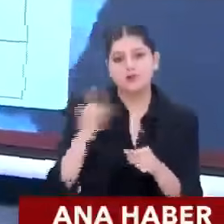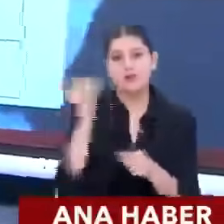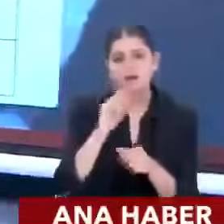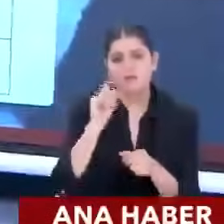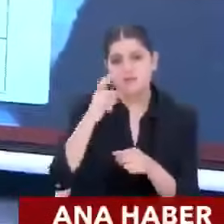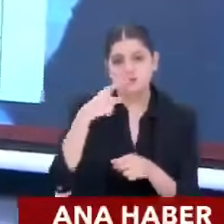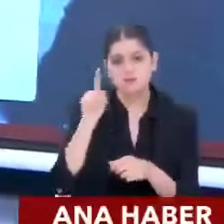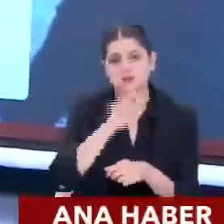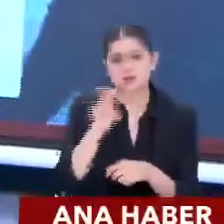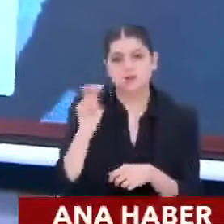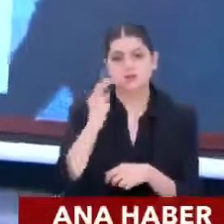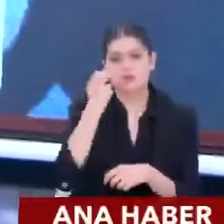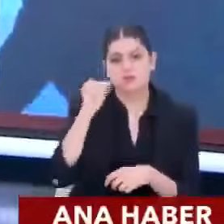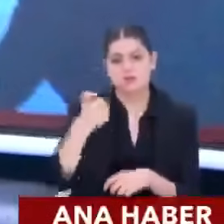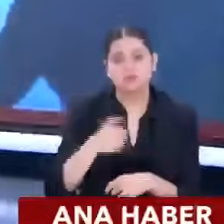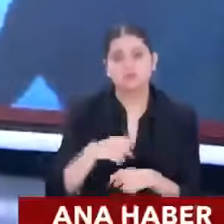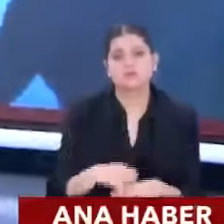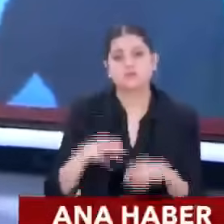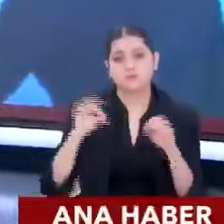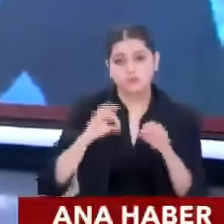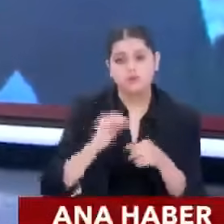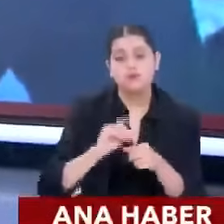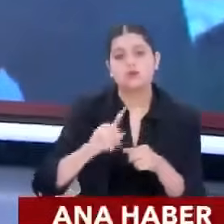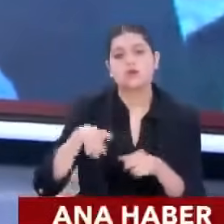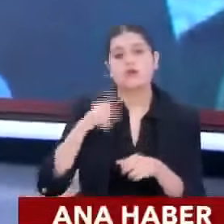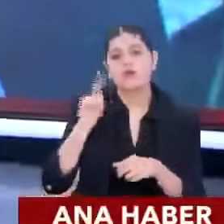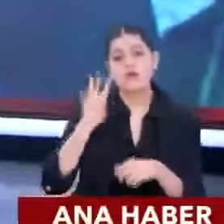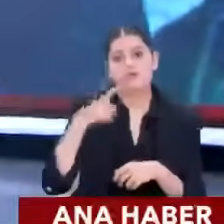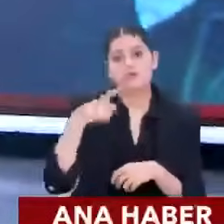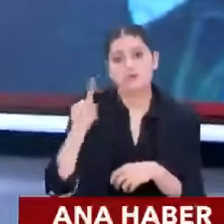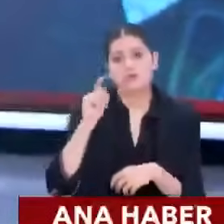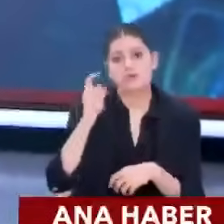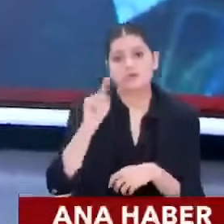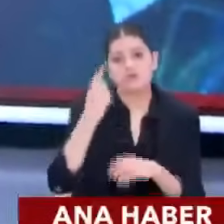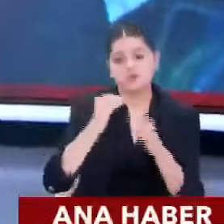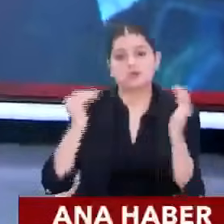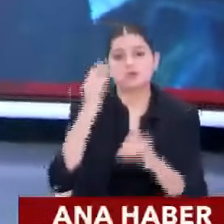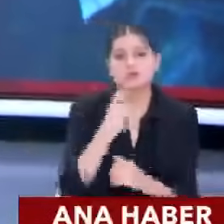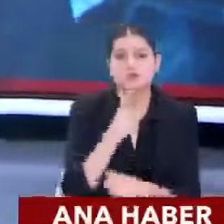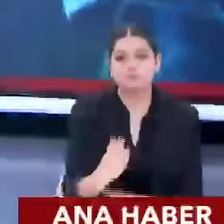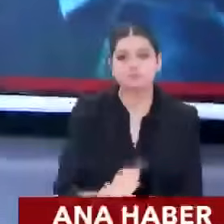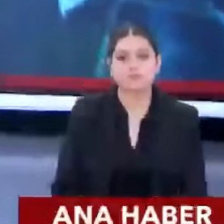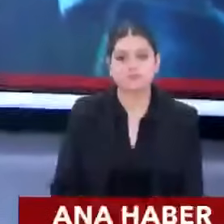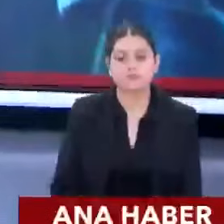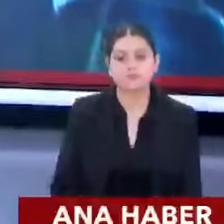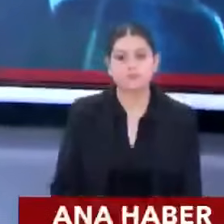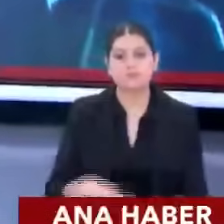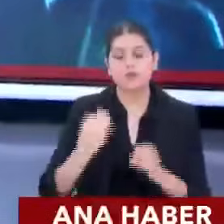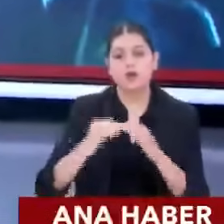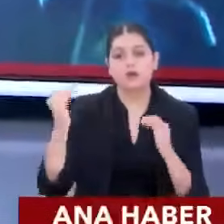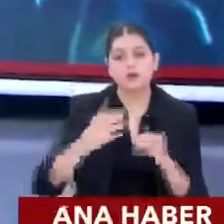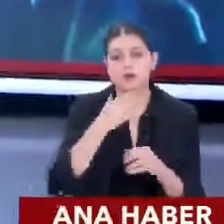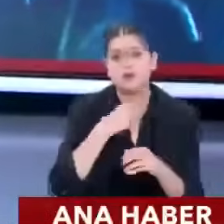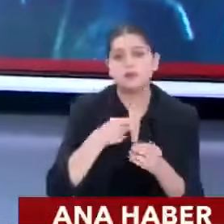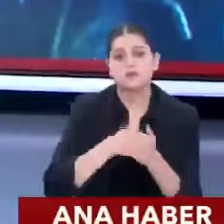aylığı 9.876 TL şu anda 14 1.491 TL'ye yükseltilecek ama en düşük